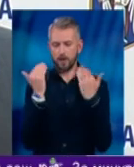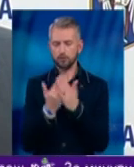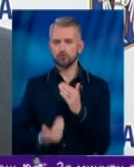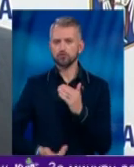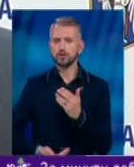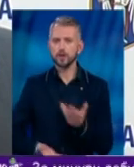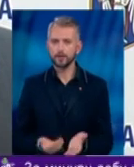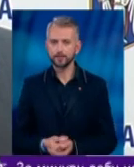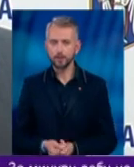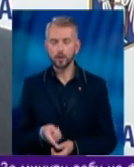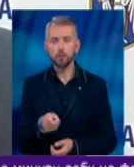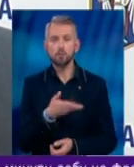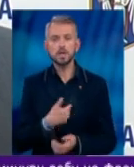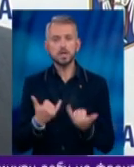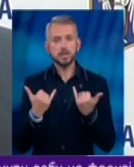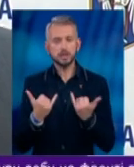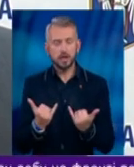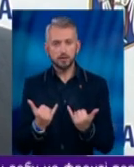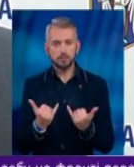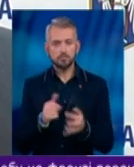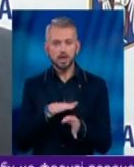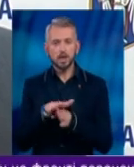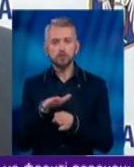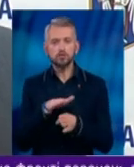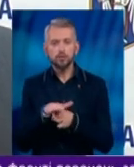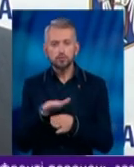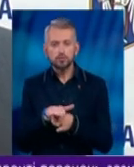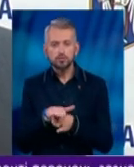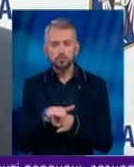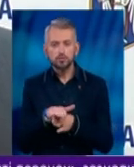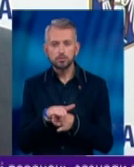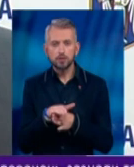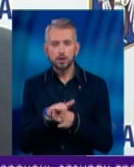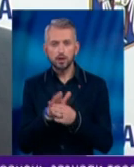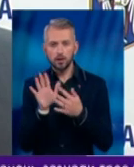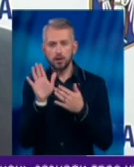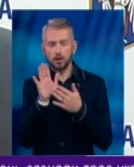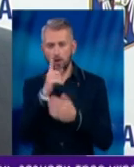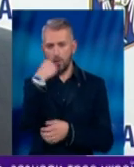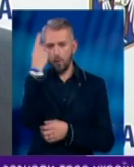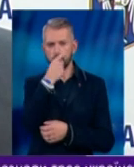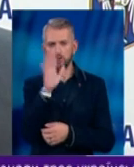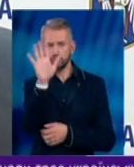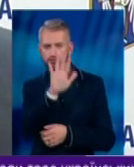тому ми зараз реалізуємо функціональність з ретушування облич.